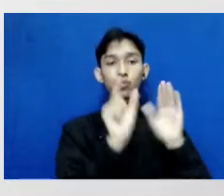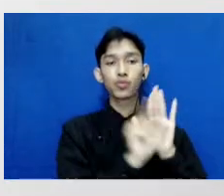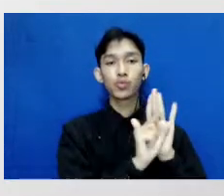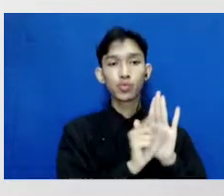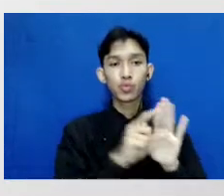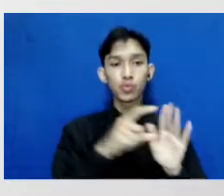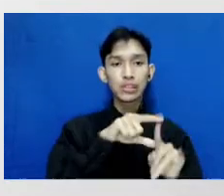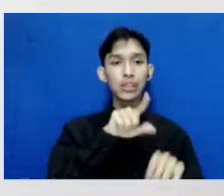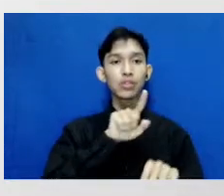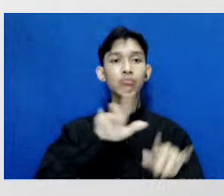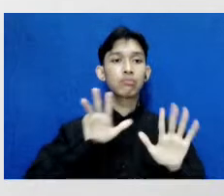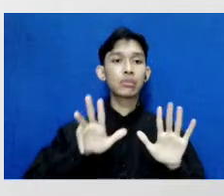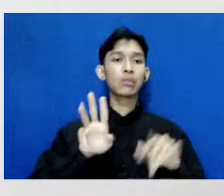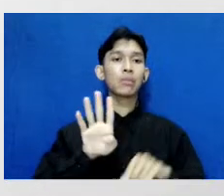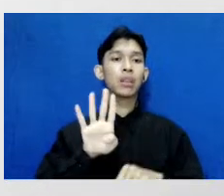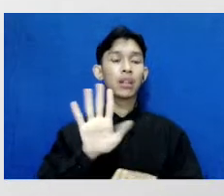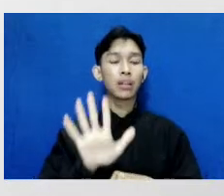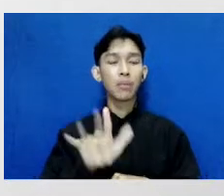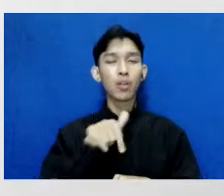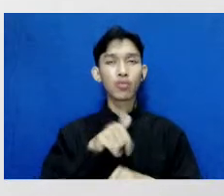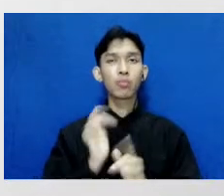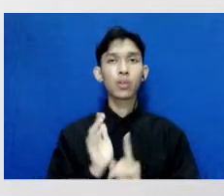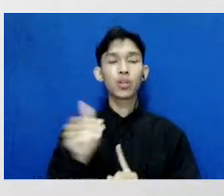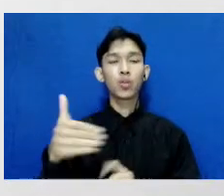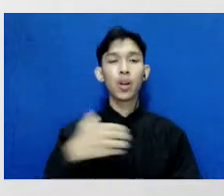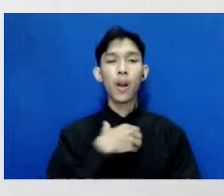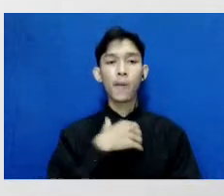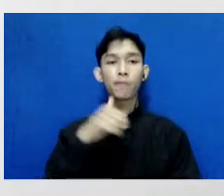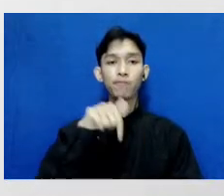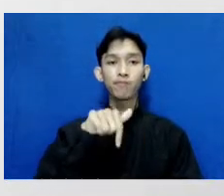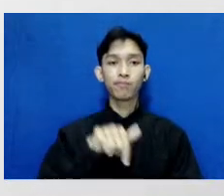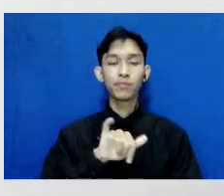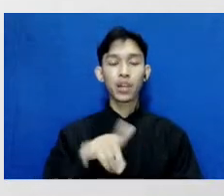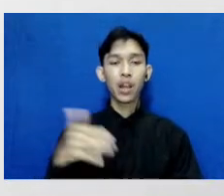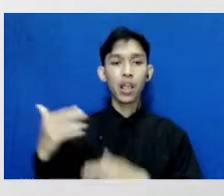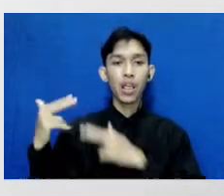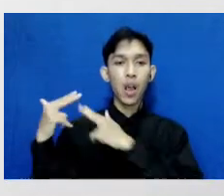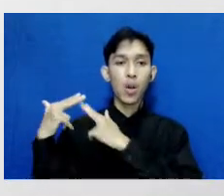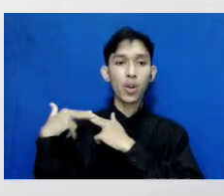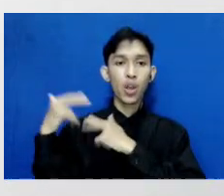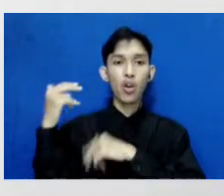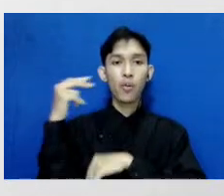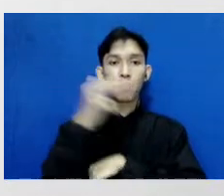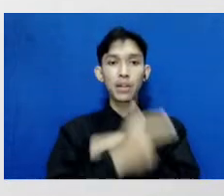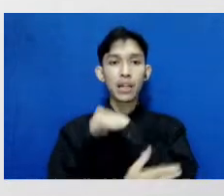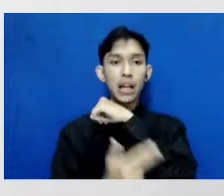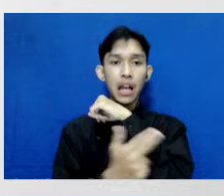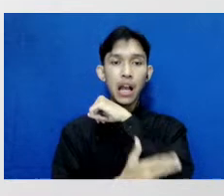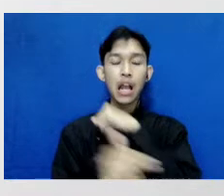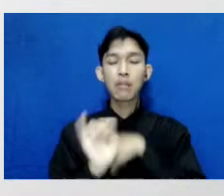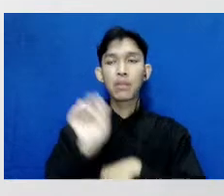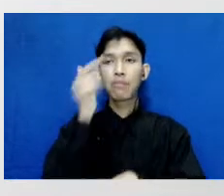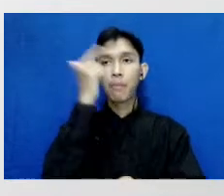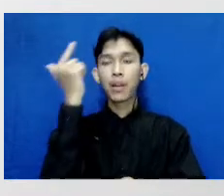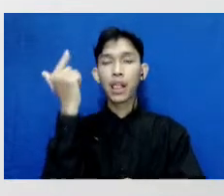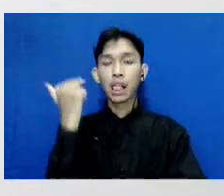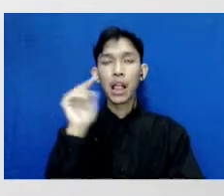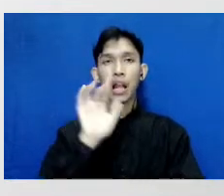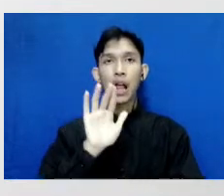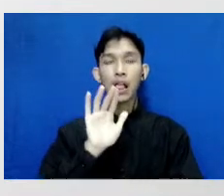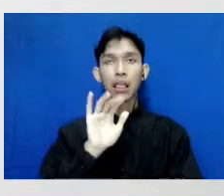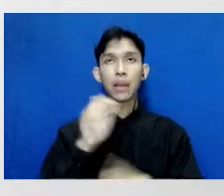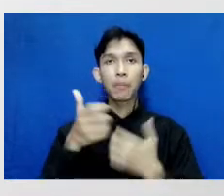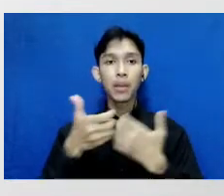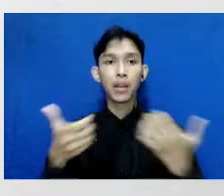dan perlindungan terhadap hak asasi manusia itu merupakan tanggung jawab negara, terutama pemerintah, maka tidak ada